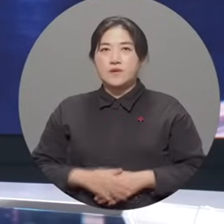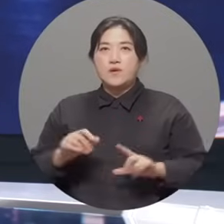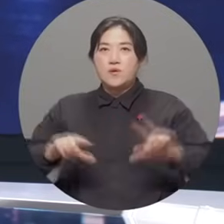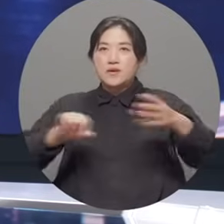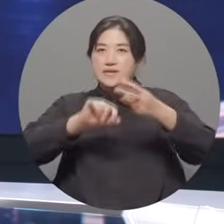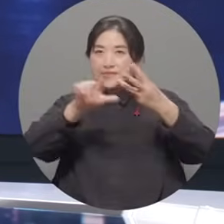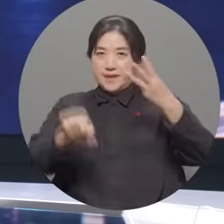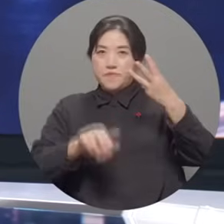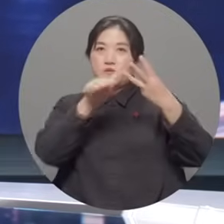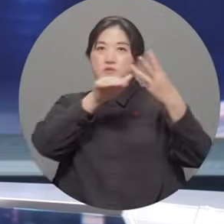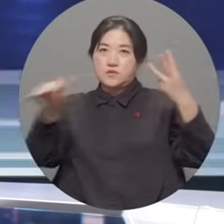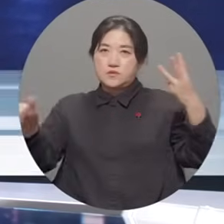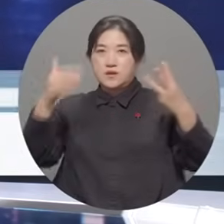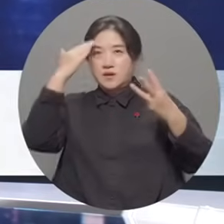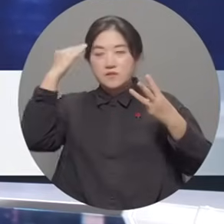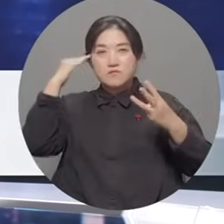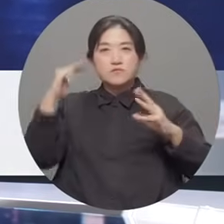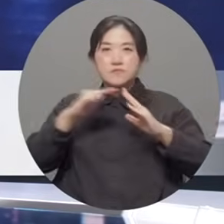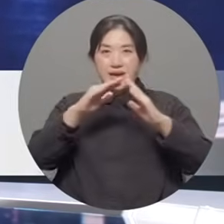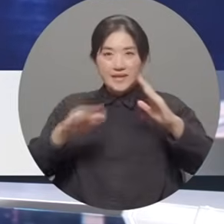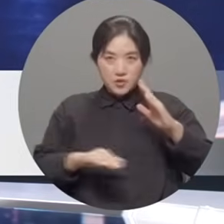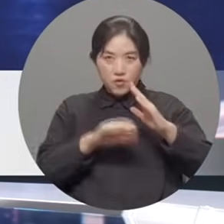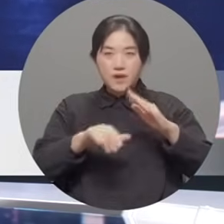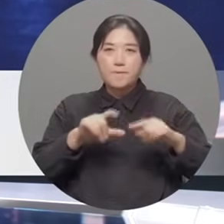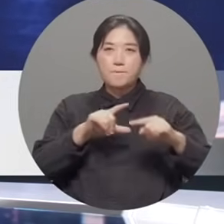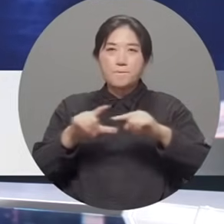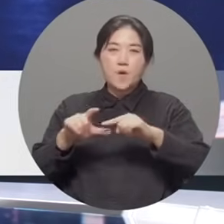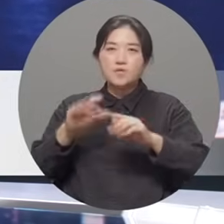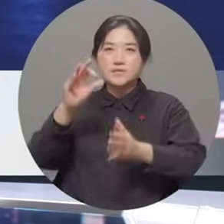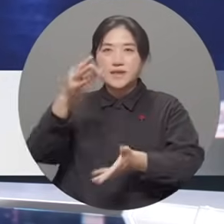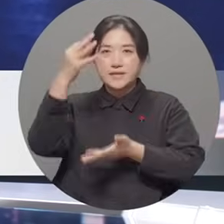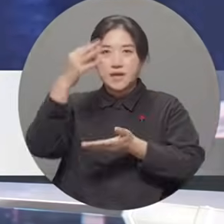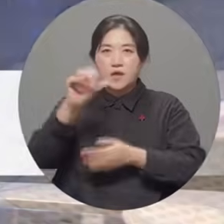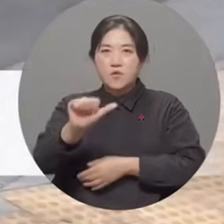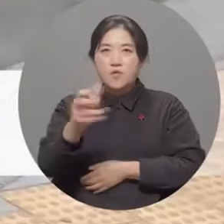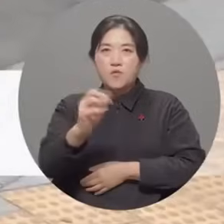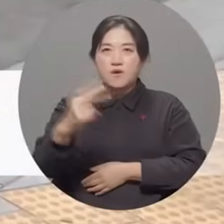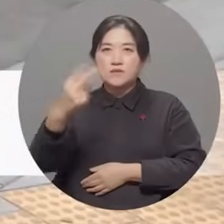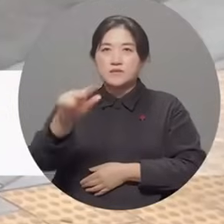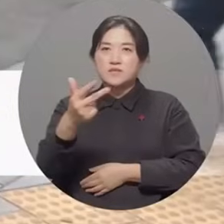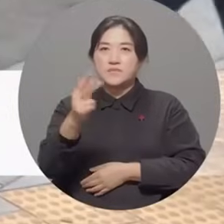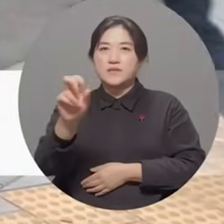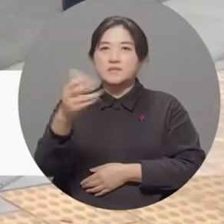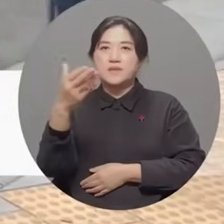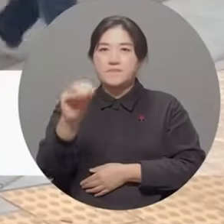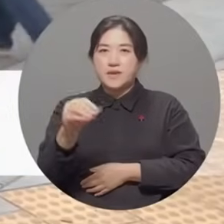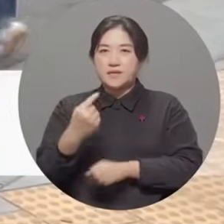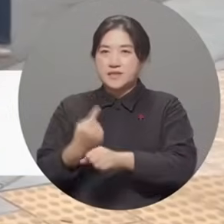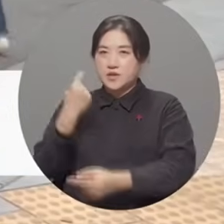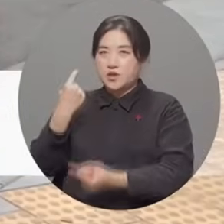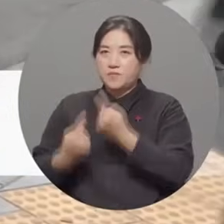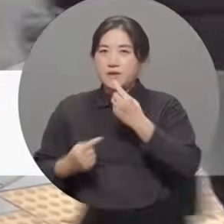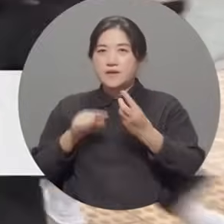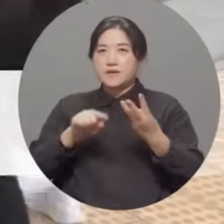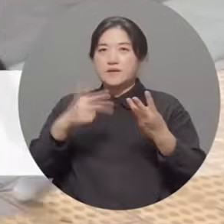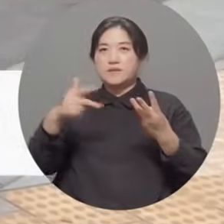올해 3월 기준으로 국내 가구당 평균 자산이 5억 2,727만 원, 작년에